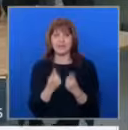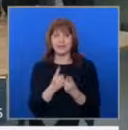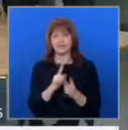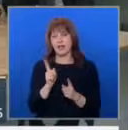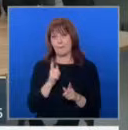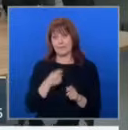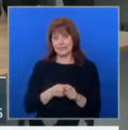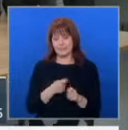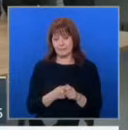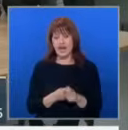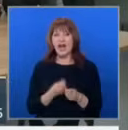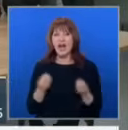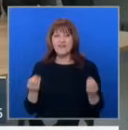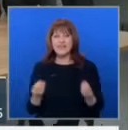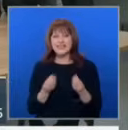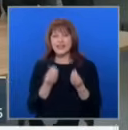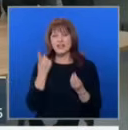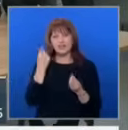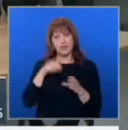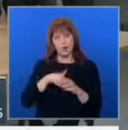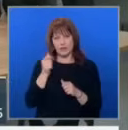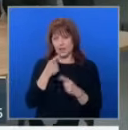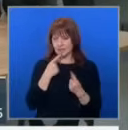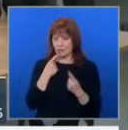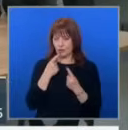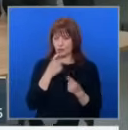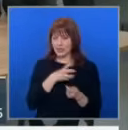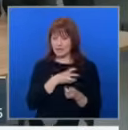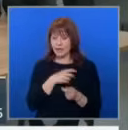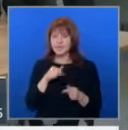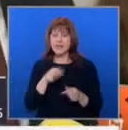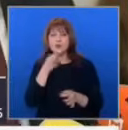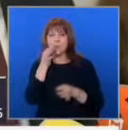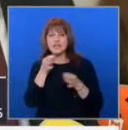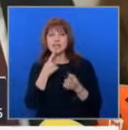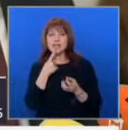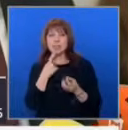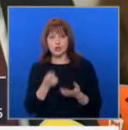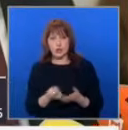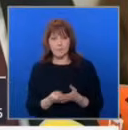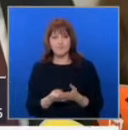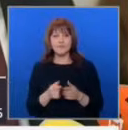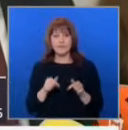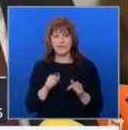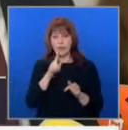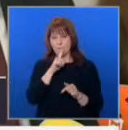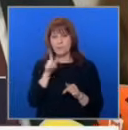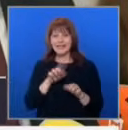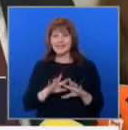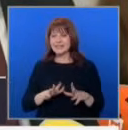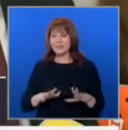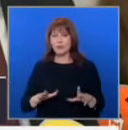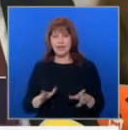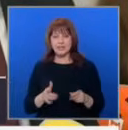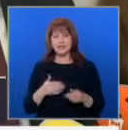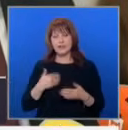състои. От Възраждане, които вчера отказаха разговори с ГЕРБ, днес обясниха защо. В момента сме в ситуация, в която ще имаме